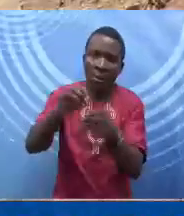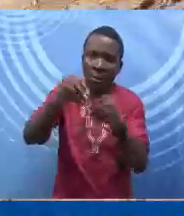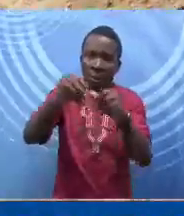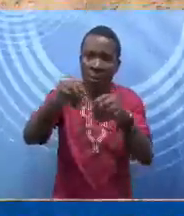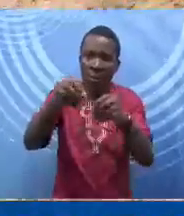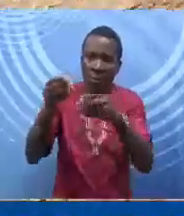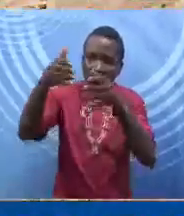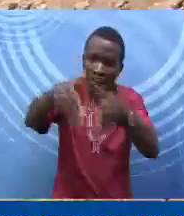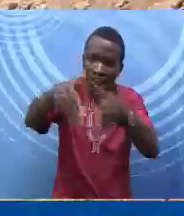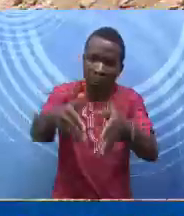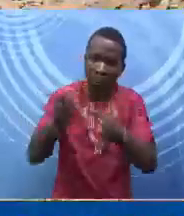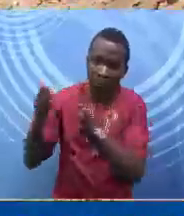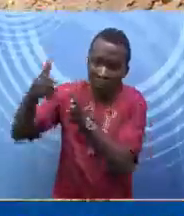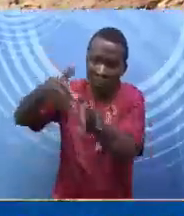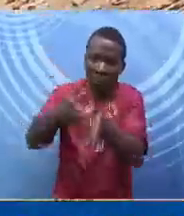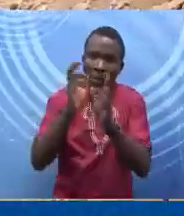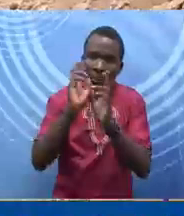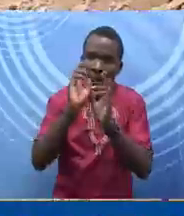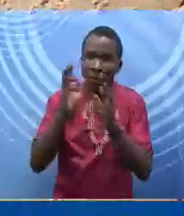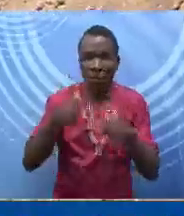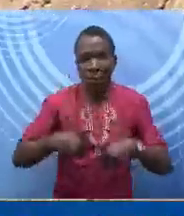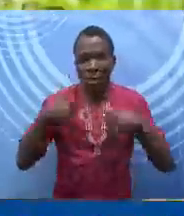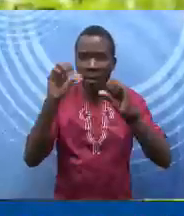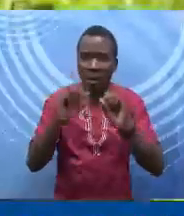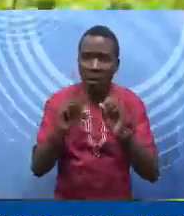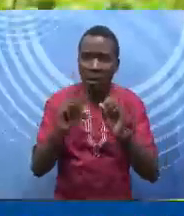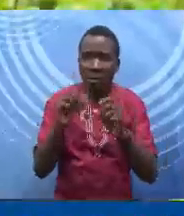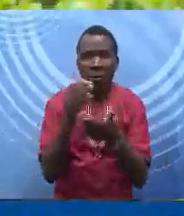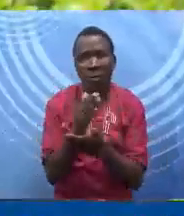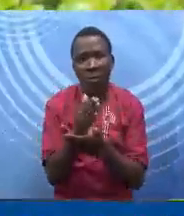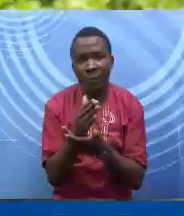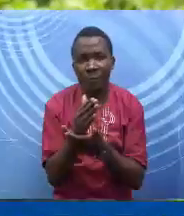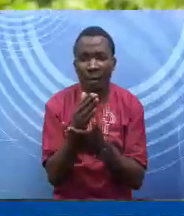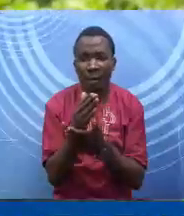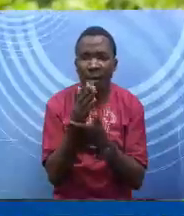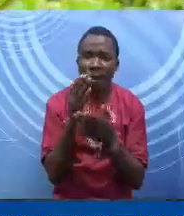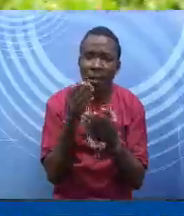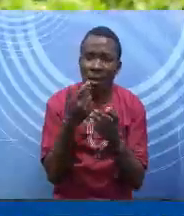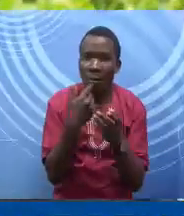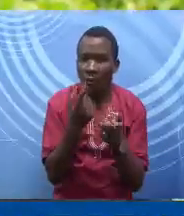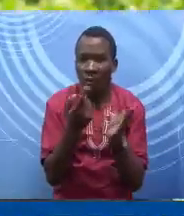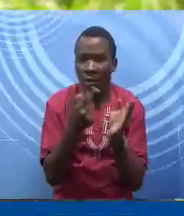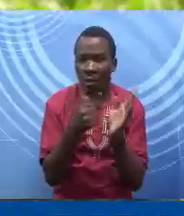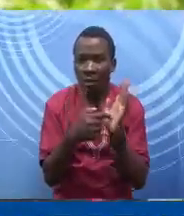ukuntu manutse turiho nabi pe ubwo tuvuge nkanjye